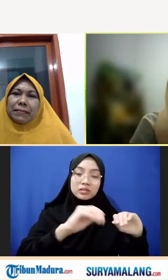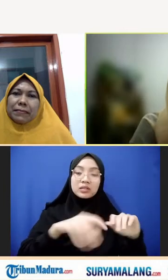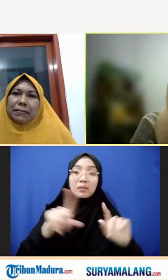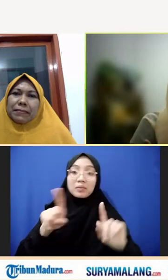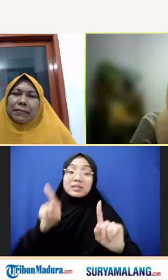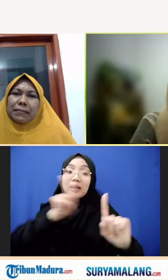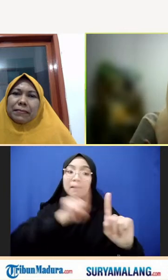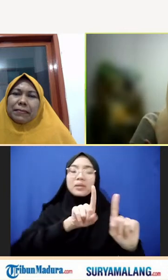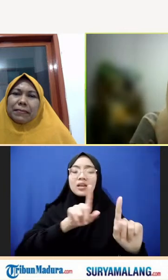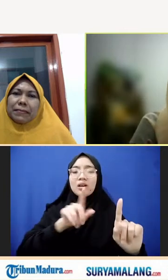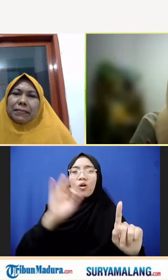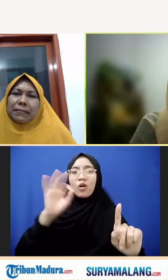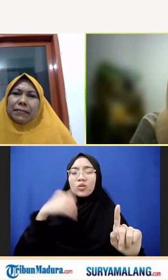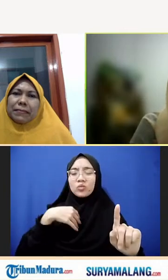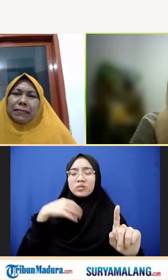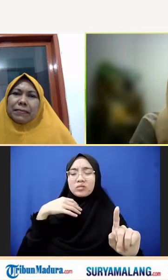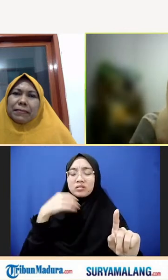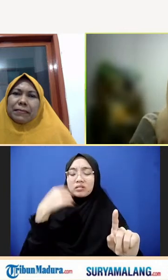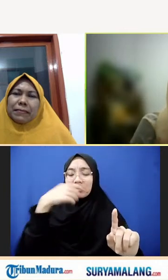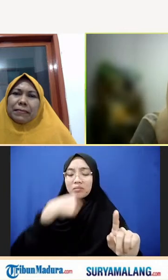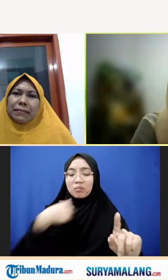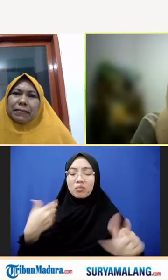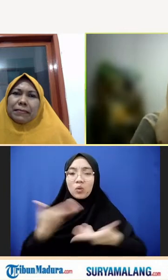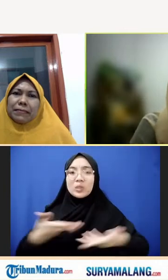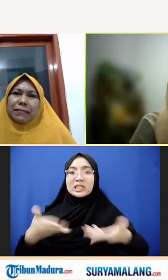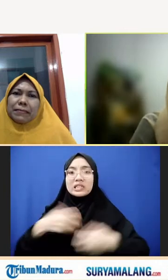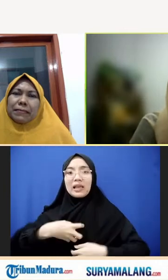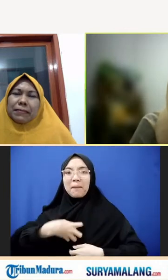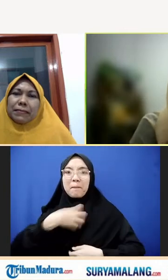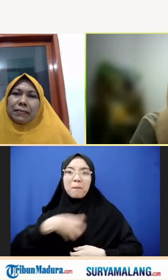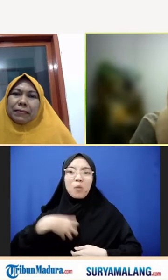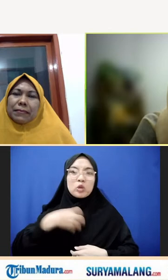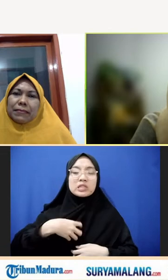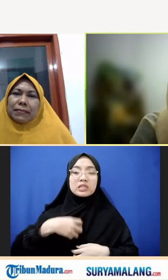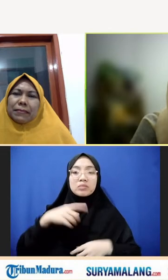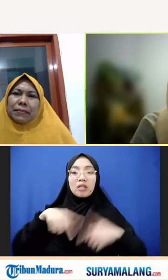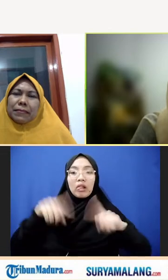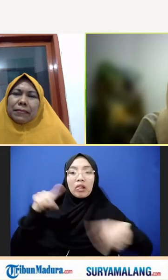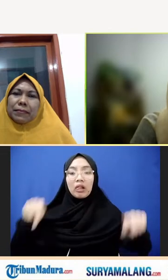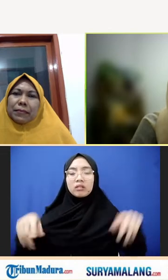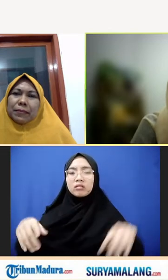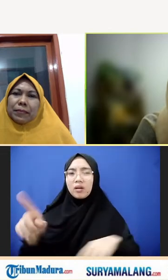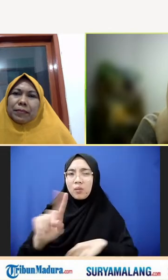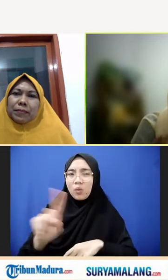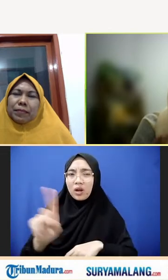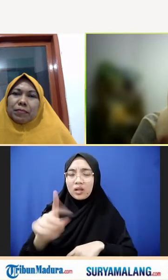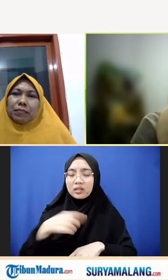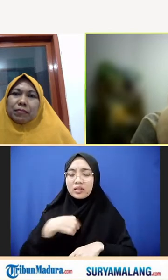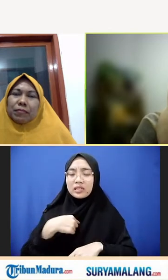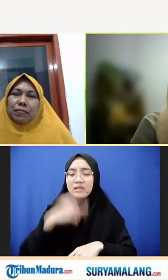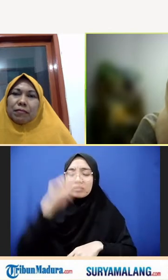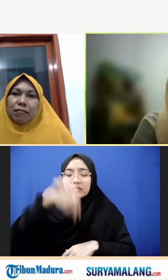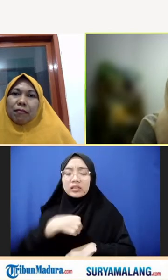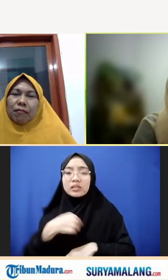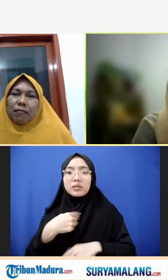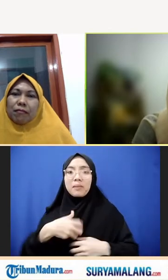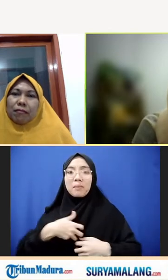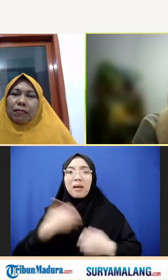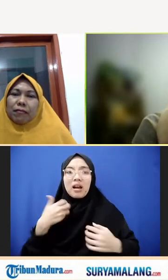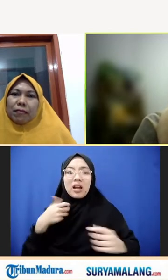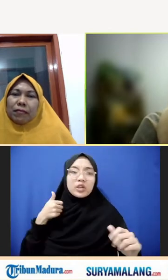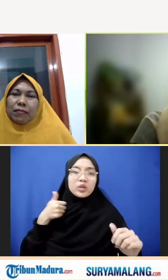nggak boleh dalam keadaan yang emosi tidak stabil gitu. Jadi kitanya nggak boleh ikutan marah, nggak boleh